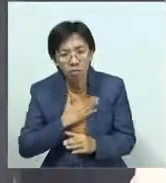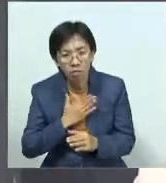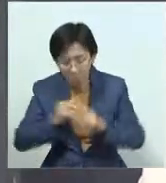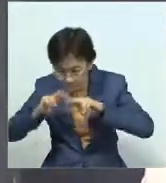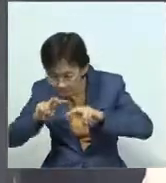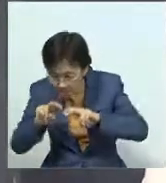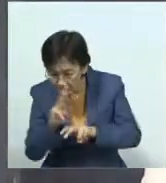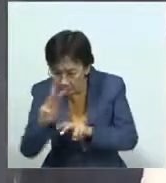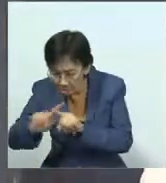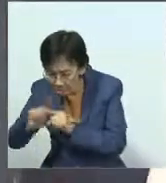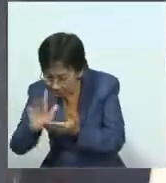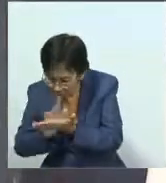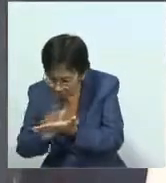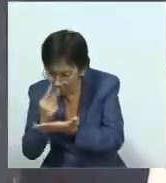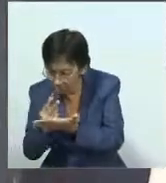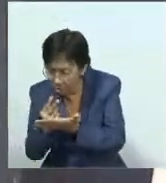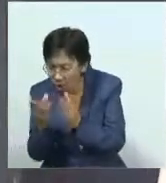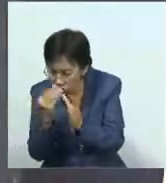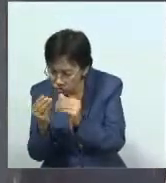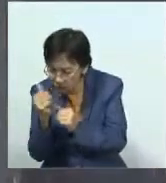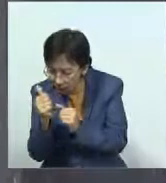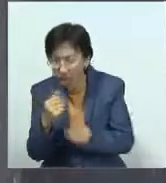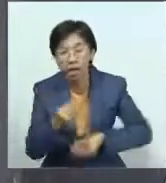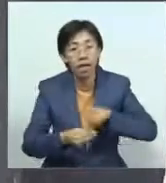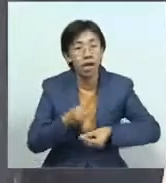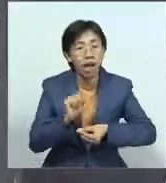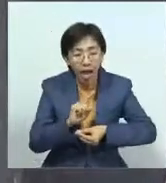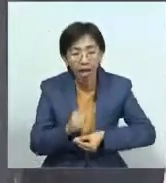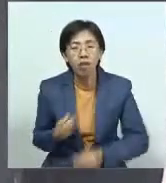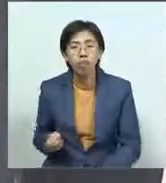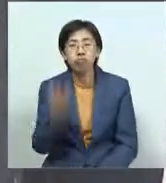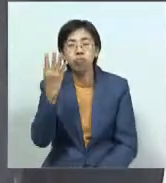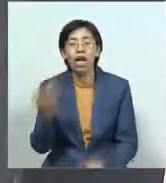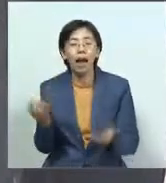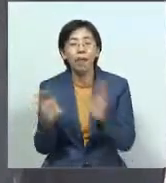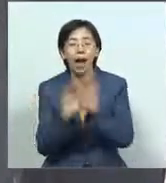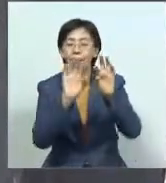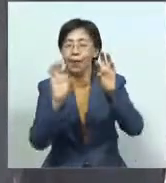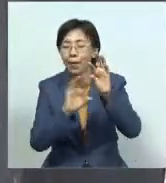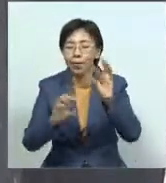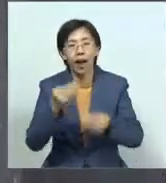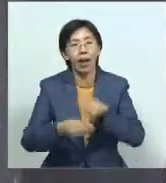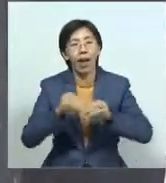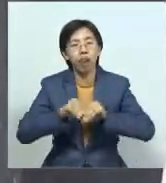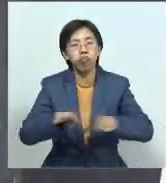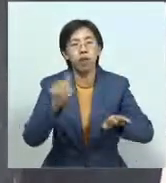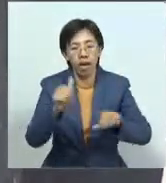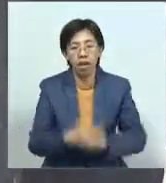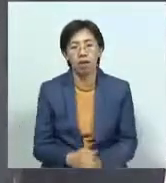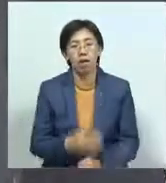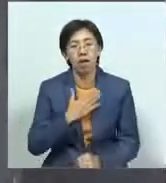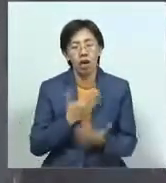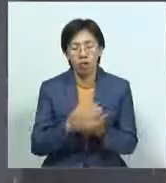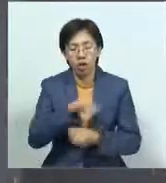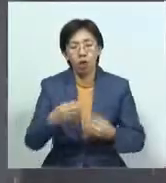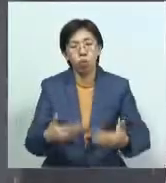ข้อมูลพวกนี้ได้ง่ายขึ้นและเรื่องการตลาดก็ยังทำให้เราขายได้โดยที่แบบไม่ต้องไปพึ่งพ่อค้าคนกลางมากคือสามารถมีรายได้เ